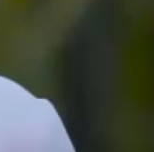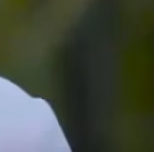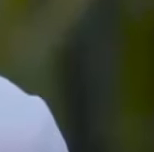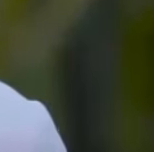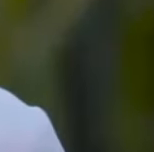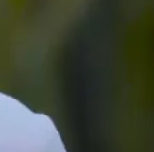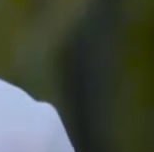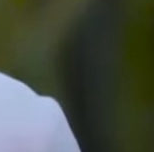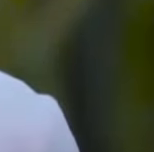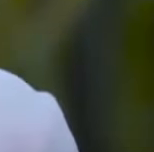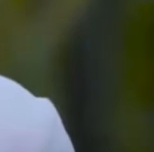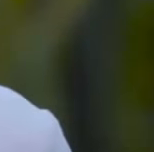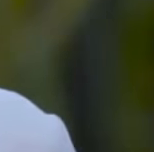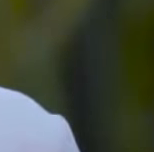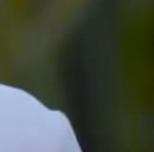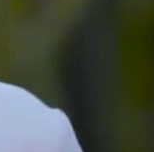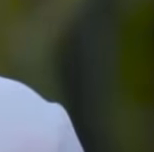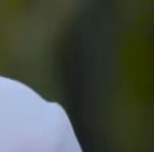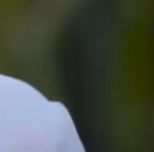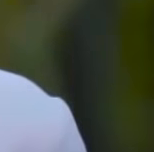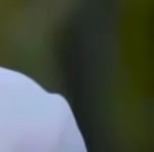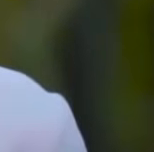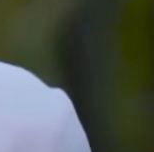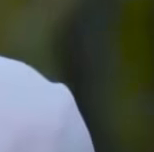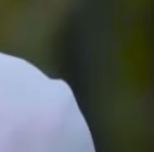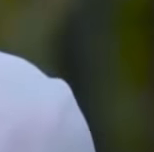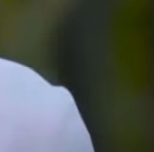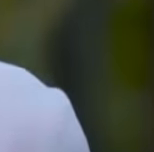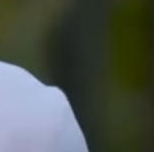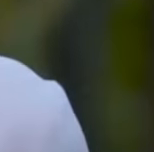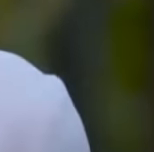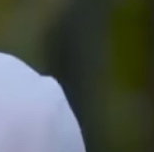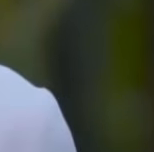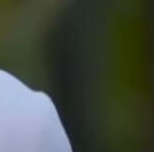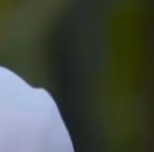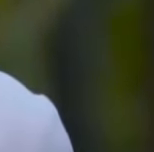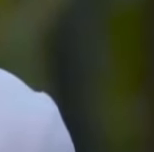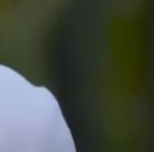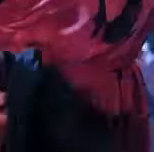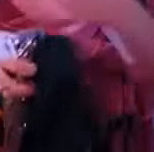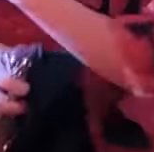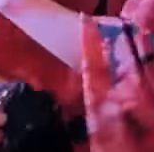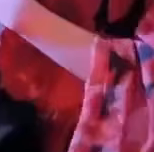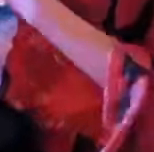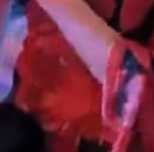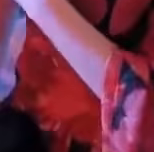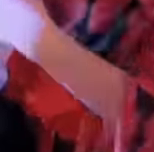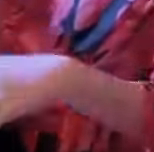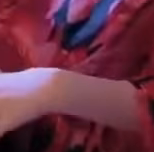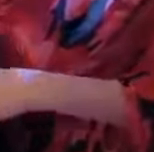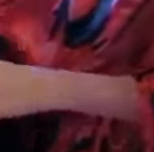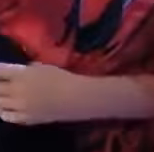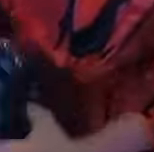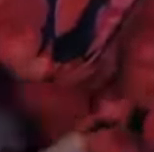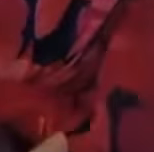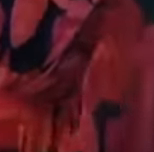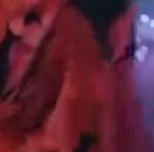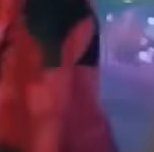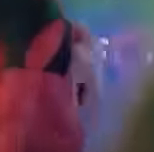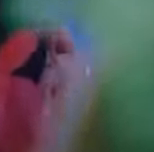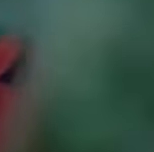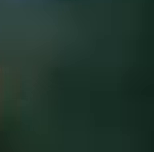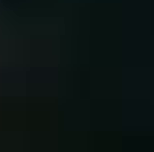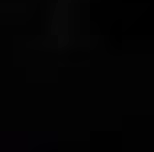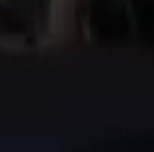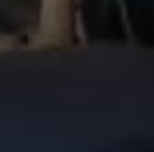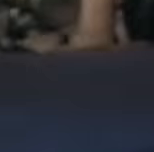Ang mga kapatid ko ang nag-alaga sa akin at tumatay yung mga magulang ko. Lagi nilang sinasabi na gusto nila akong maging